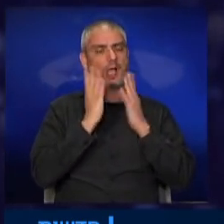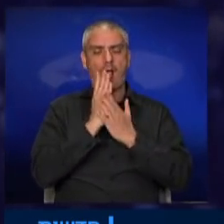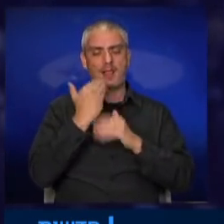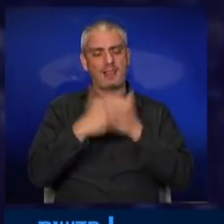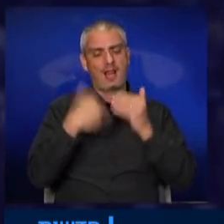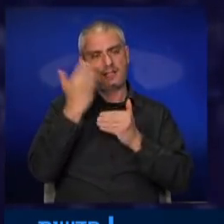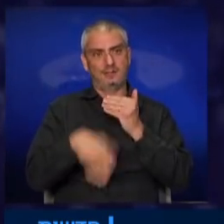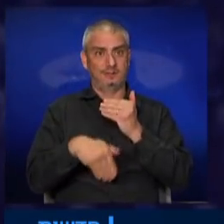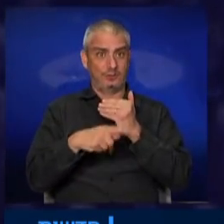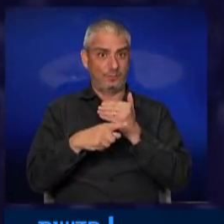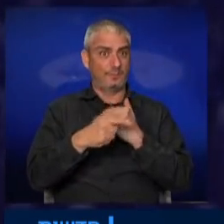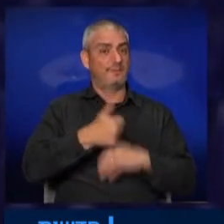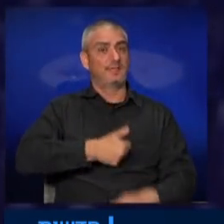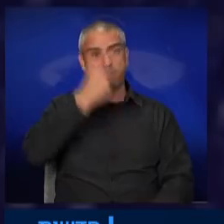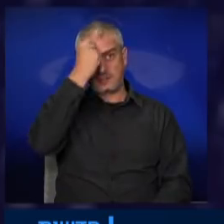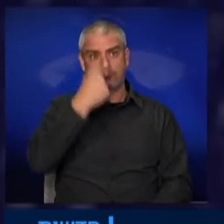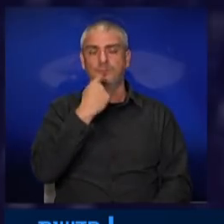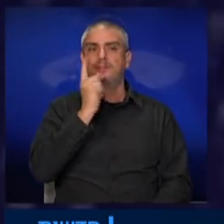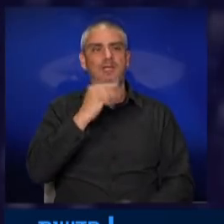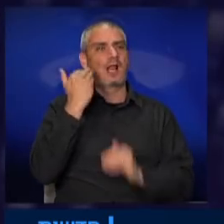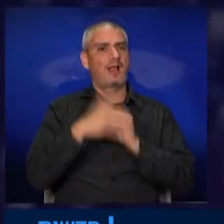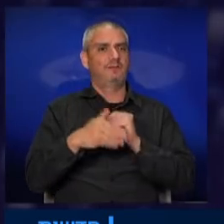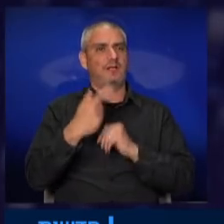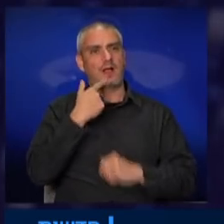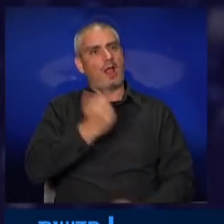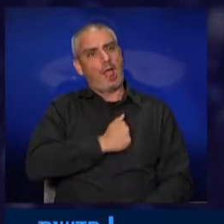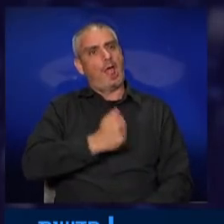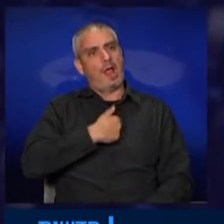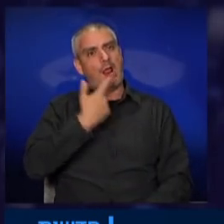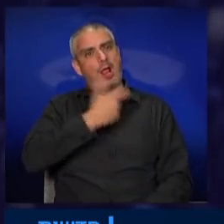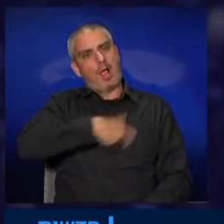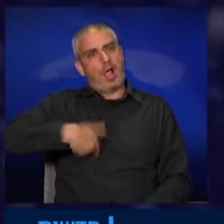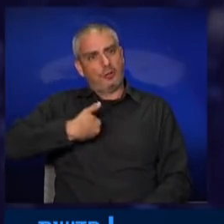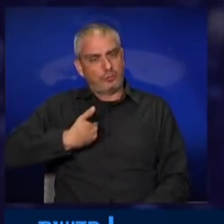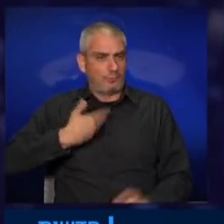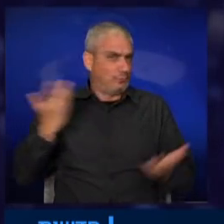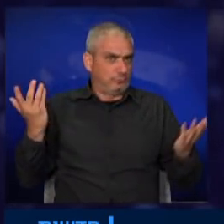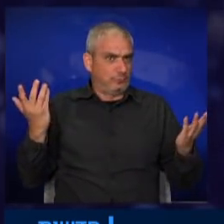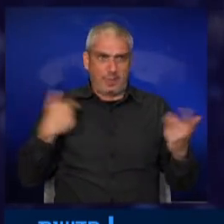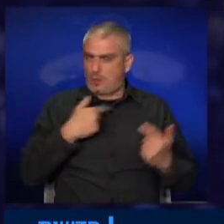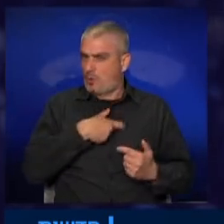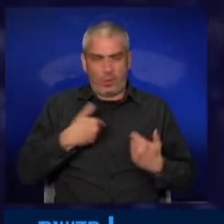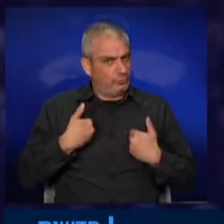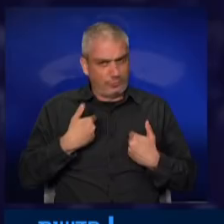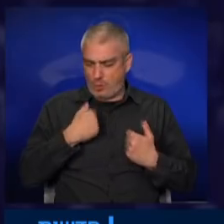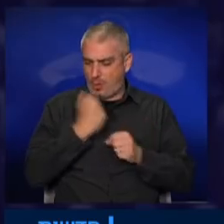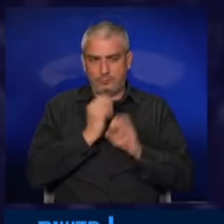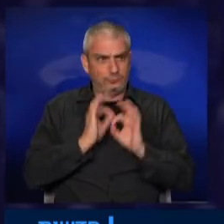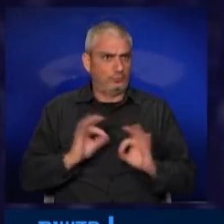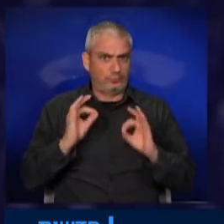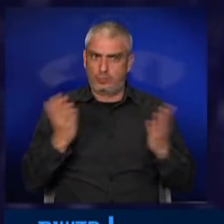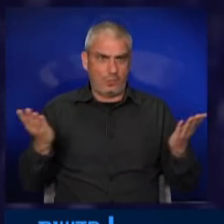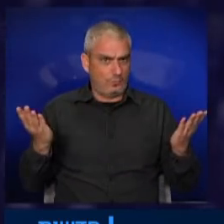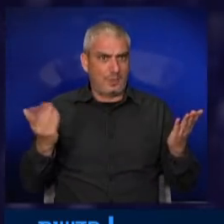סיום התהליך. וגדעון סער הגיב, צריך להפסיק להקוט את עצמנו על החזה ולזעוק, אשמנו, אבינו, חטאנו. לא אשמנו, לא חטאנו, לא